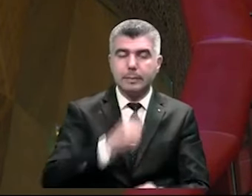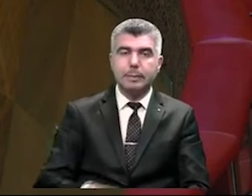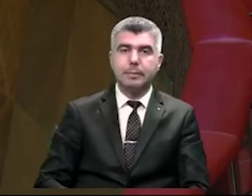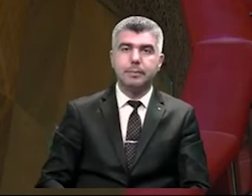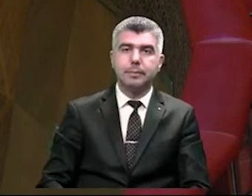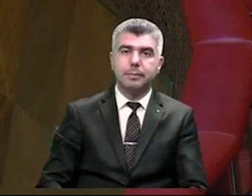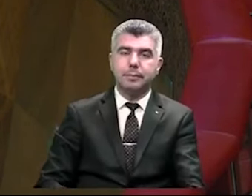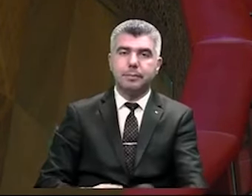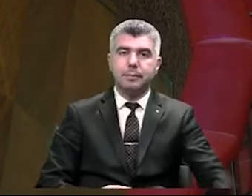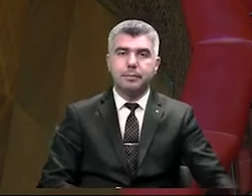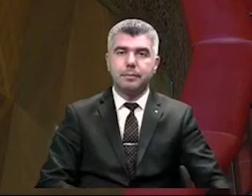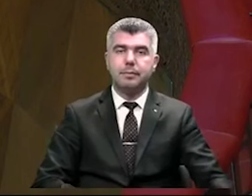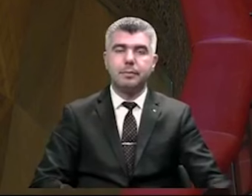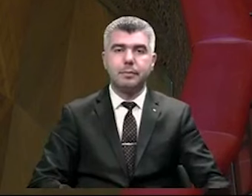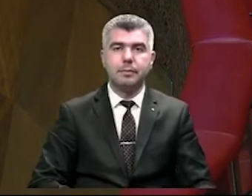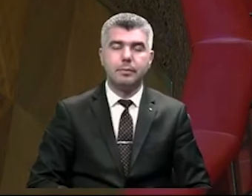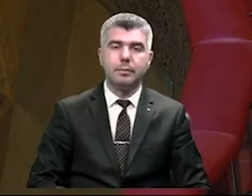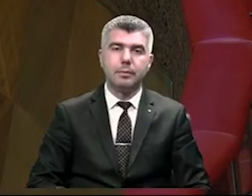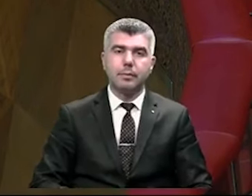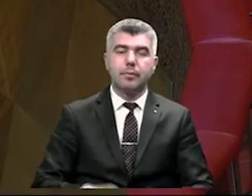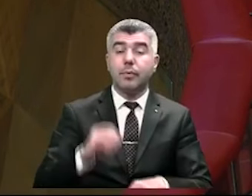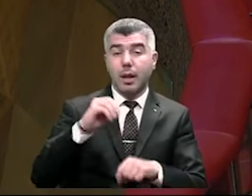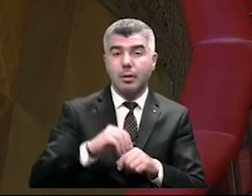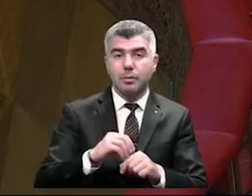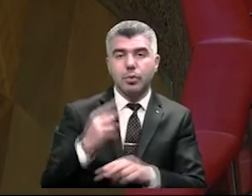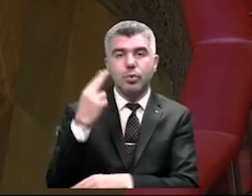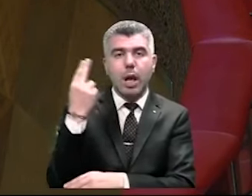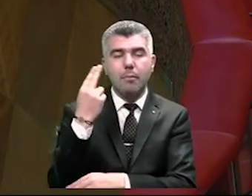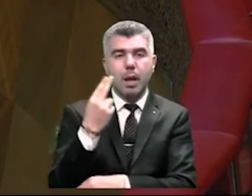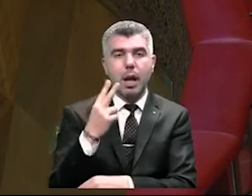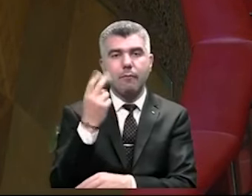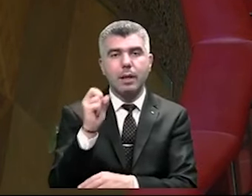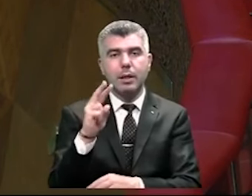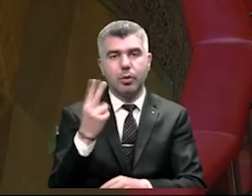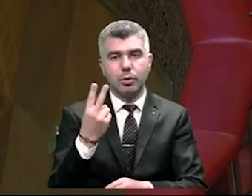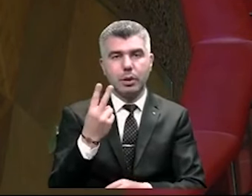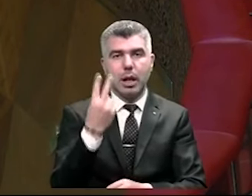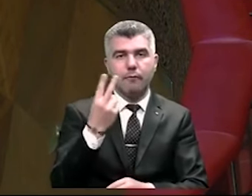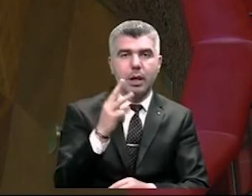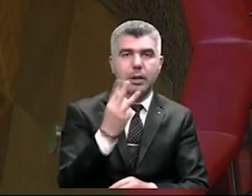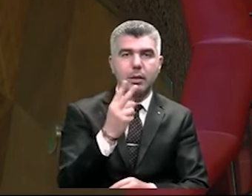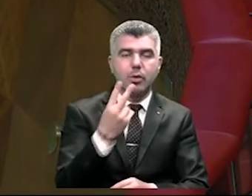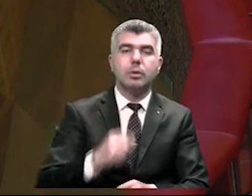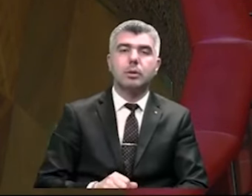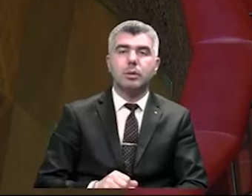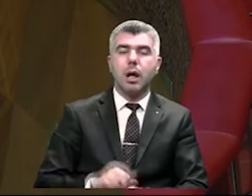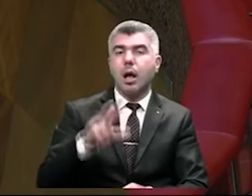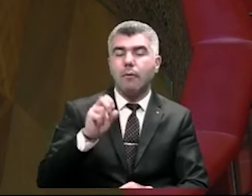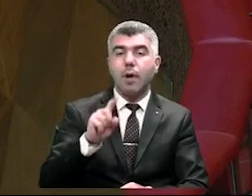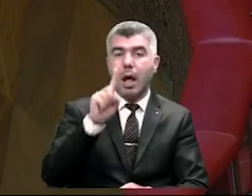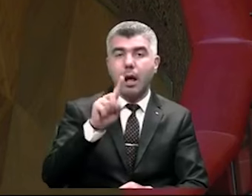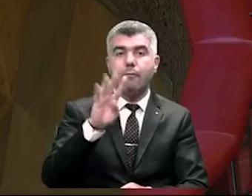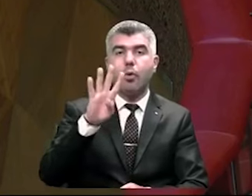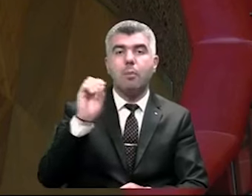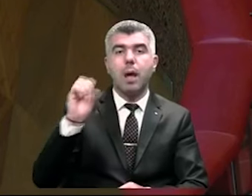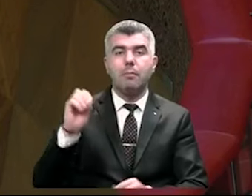الاعمال بالنسبه ل الموسم الجمعي 2022 23 عرفنا اكثر من 1400